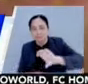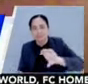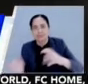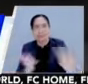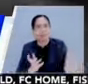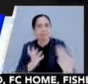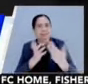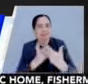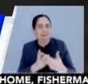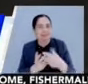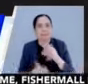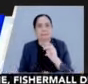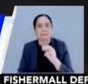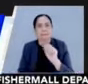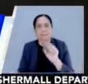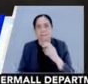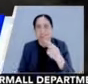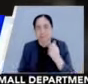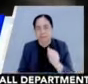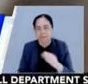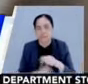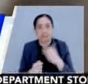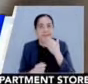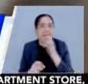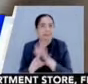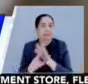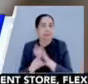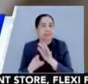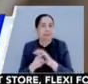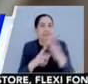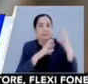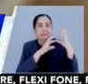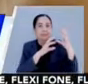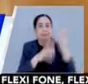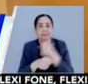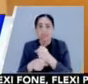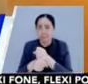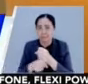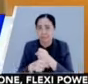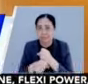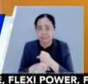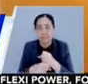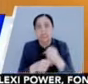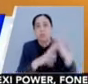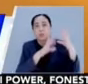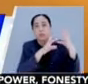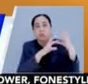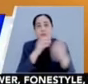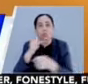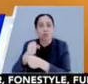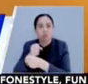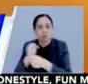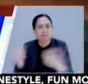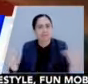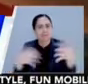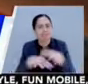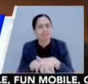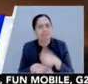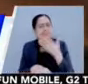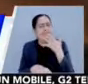matcha. At sa bestseller nilang buko at kape, Bukofee. Mas masarap daw kasi ang lasa ng tagumpay